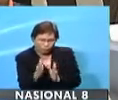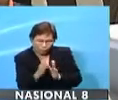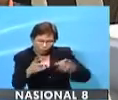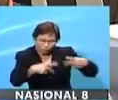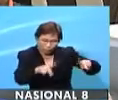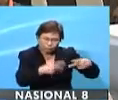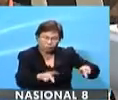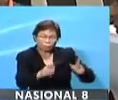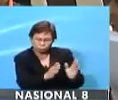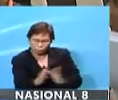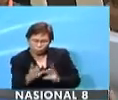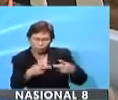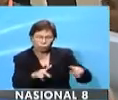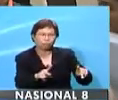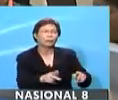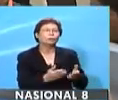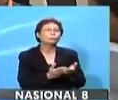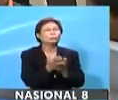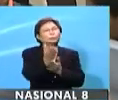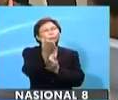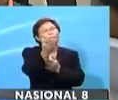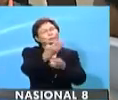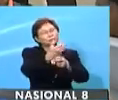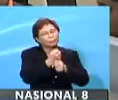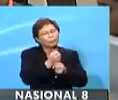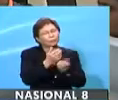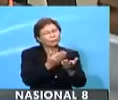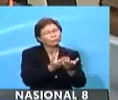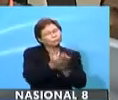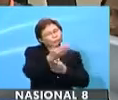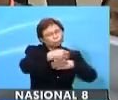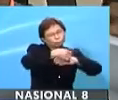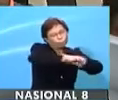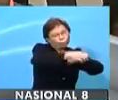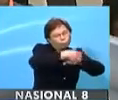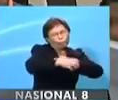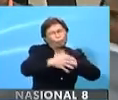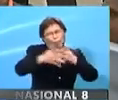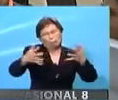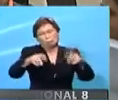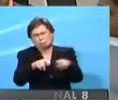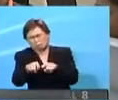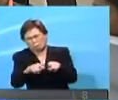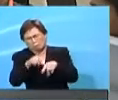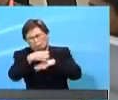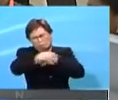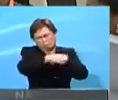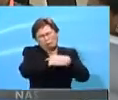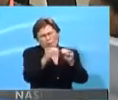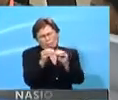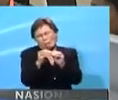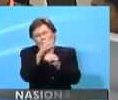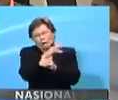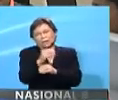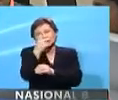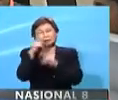mereka supaya mereka terus dapat mengeksport dengan lebih kompetitif lagi dan juga untuk melihat